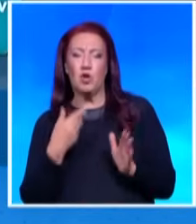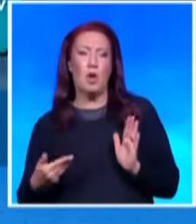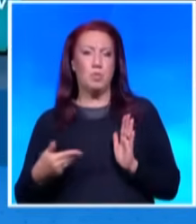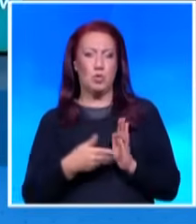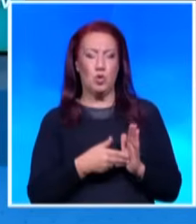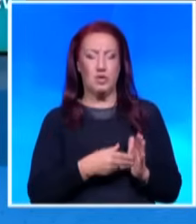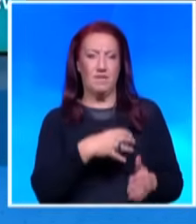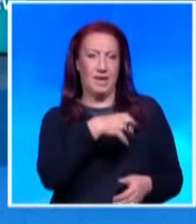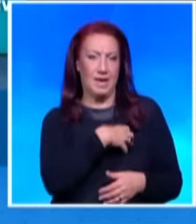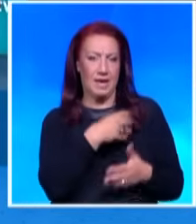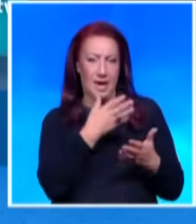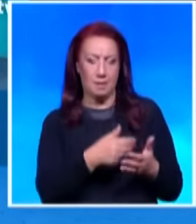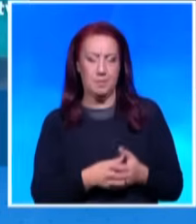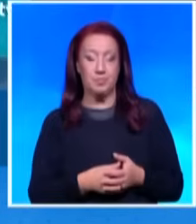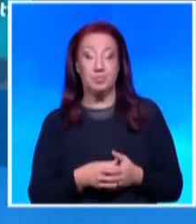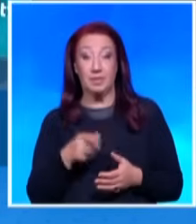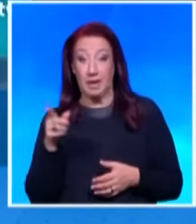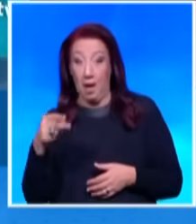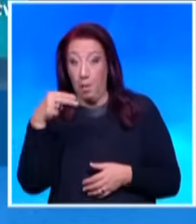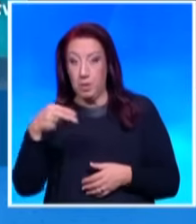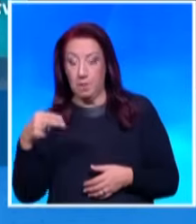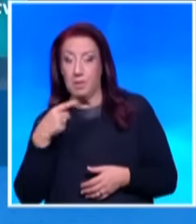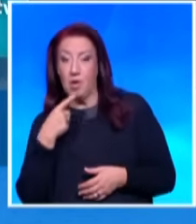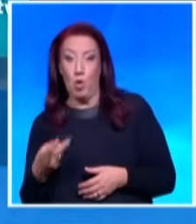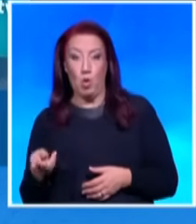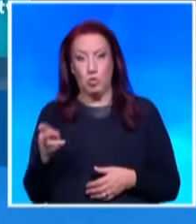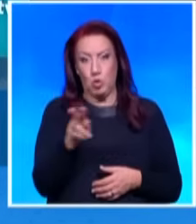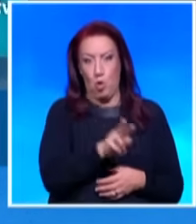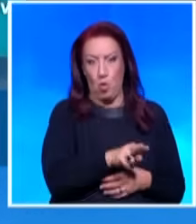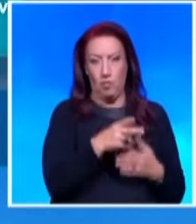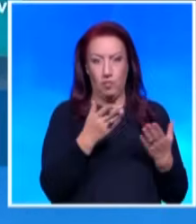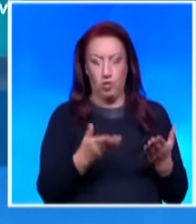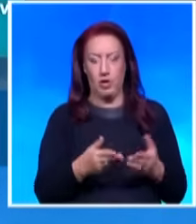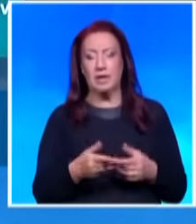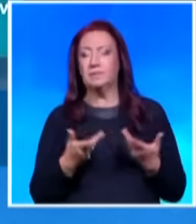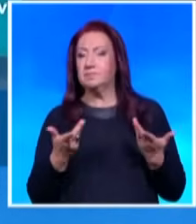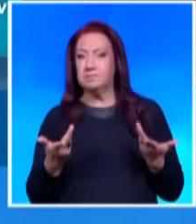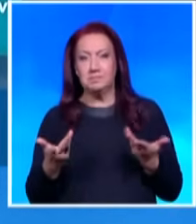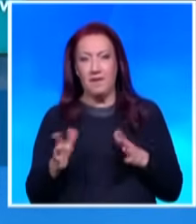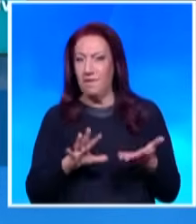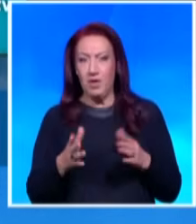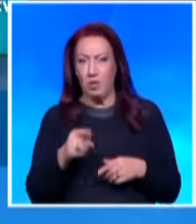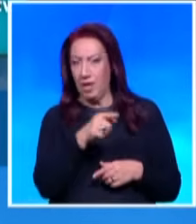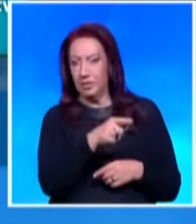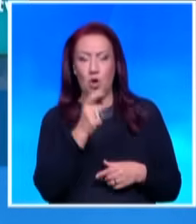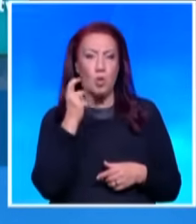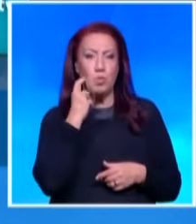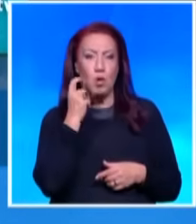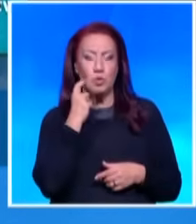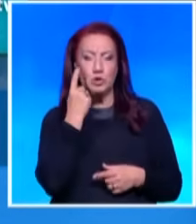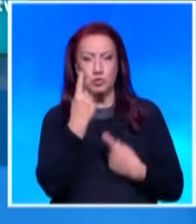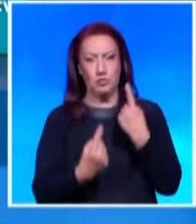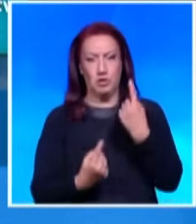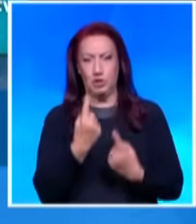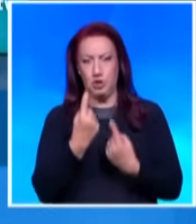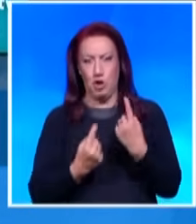ГЕРБ. Последва и отговора на Продължаваме промяната и Демократична България, които отговориха, че вероятно Бойко Борисов се шегува